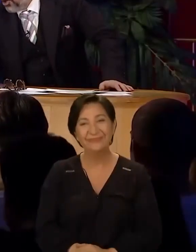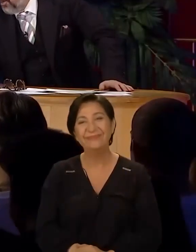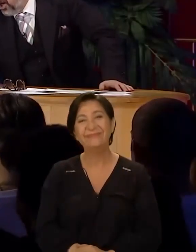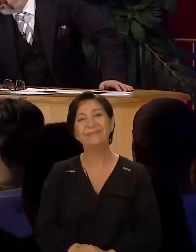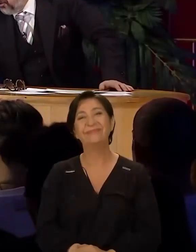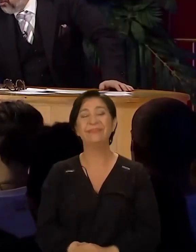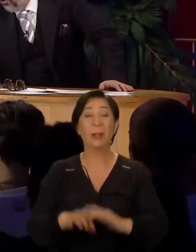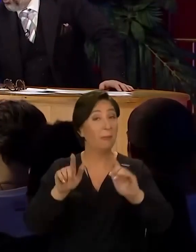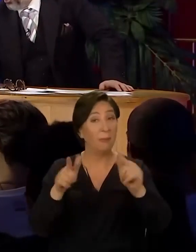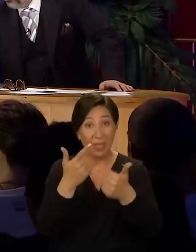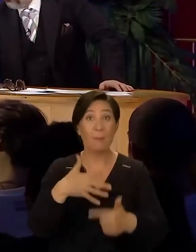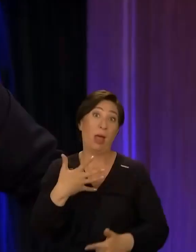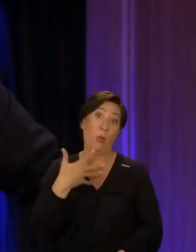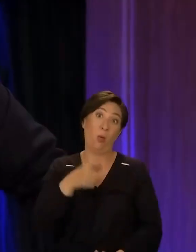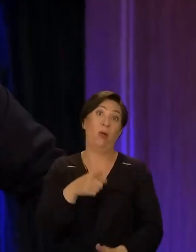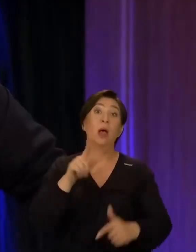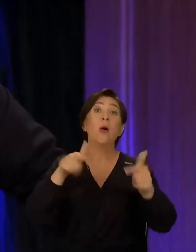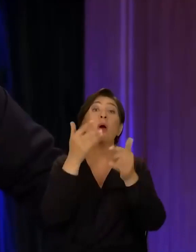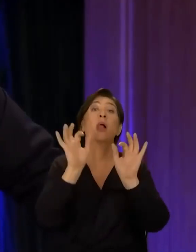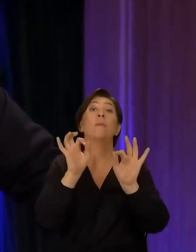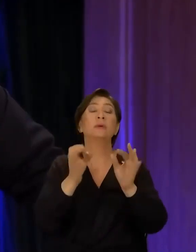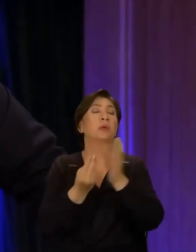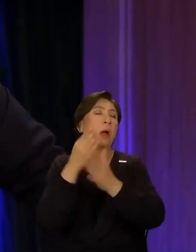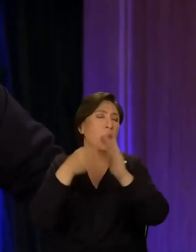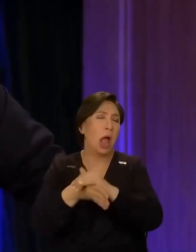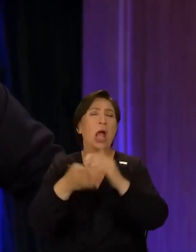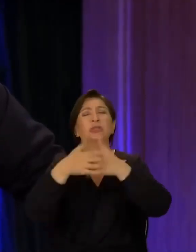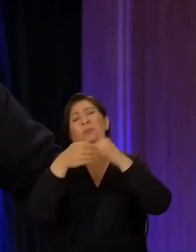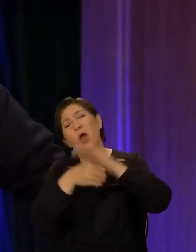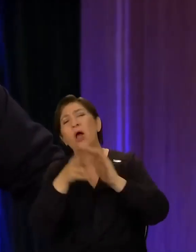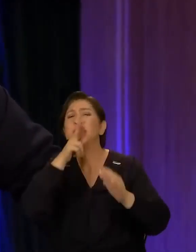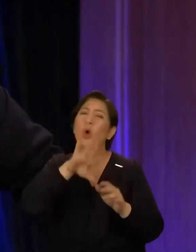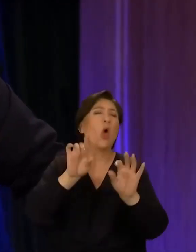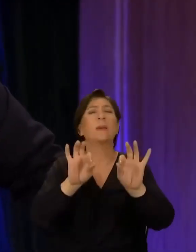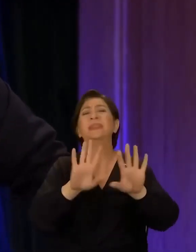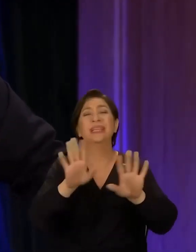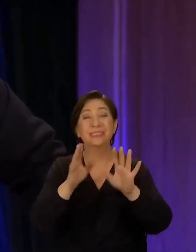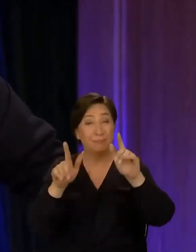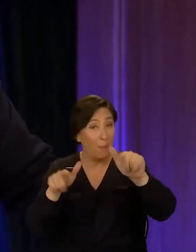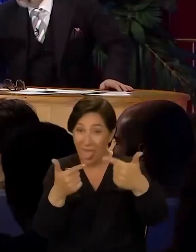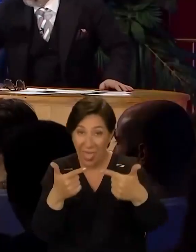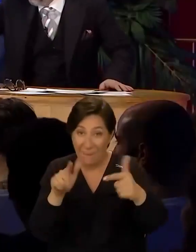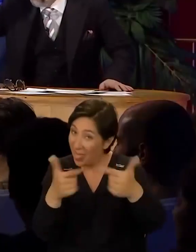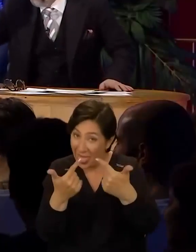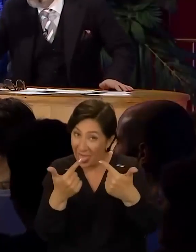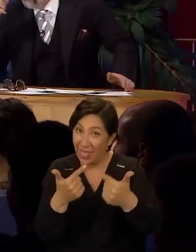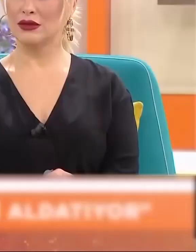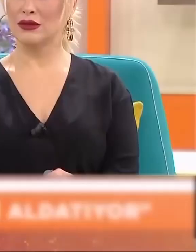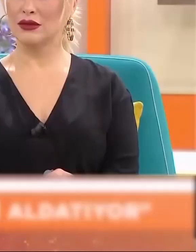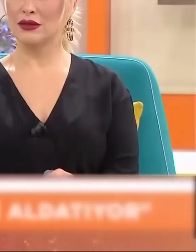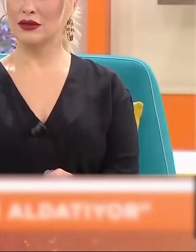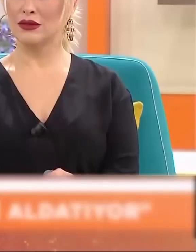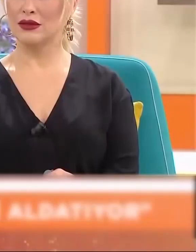açmış. Yani kamera açmış mı onu merak ediyorum ben. Sabah girer, akşam girer. Ondan öğleden sonra girer. O önemli değil. Kamera açmış mı? Sabah girmiş, akşam girmiş,